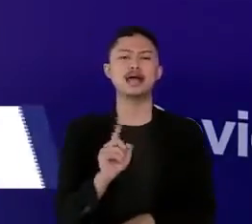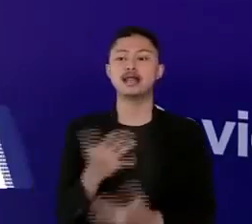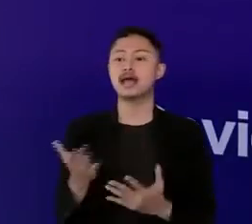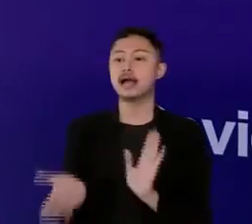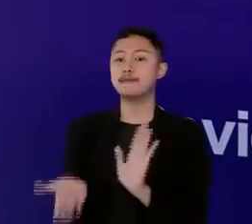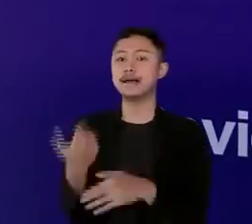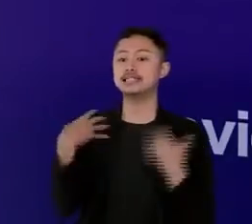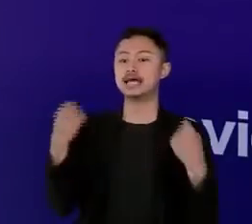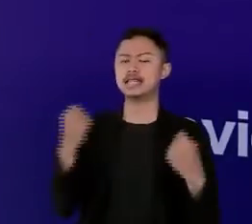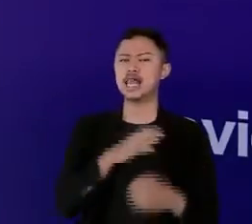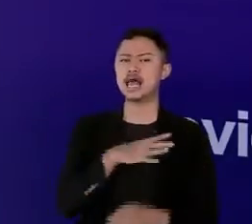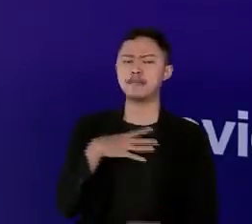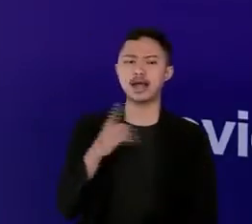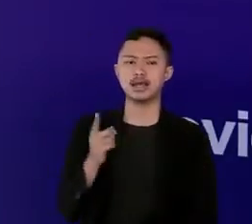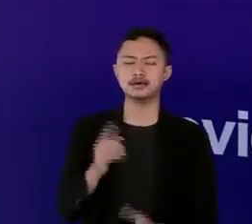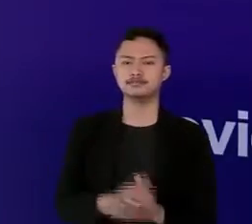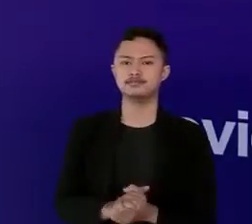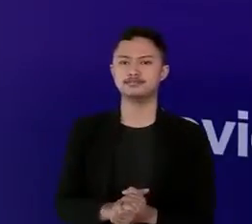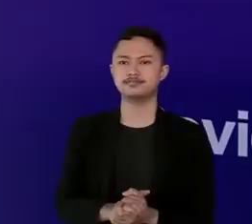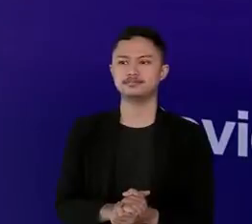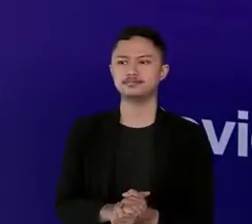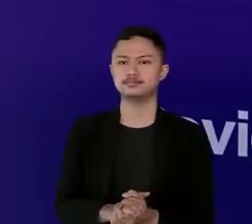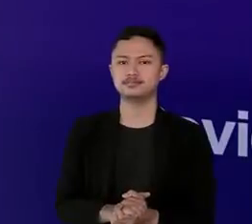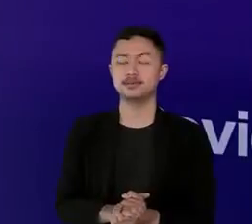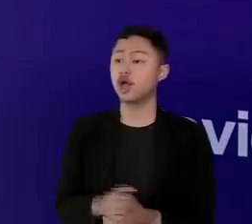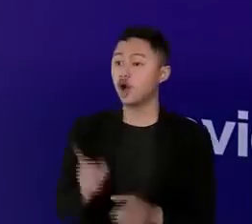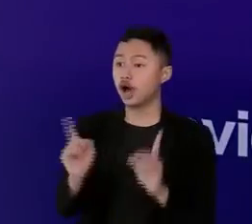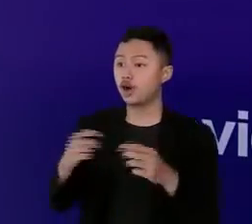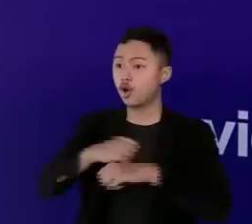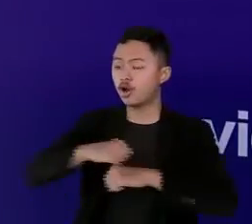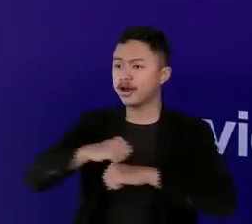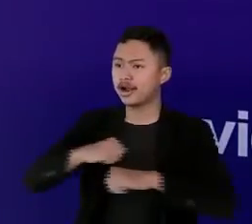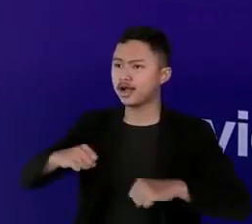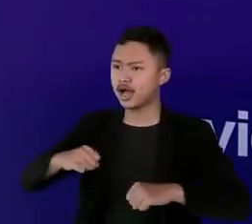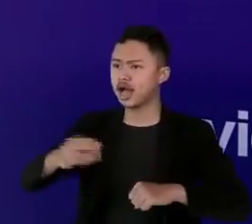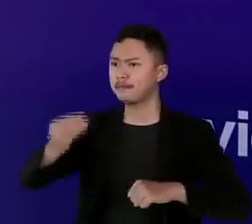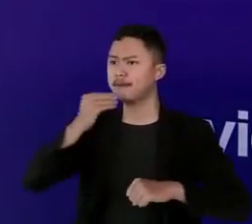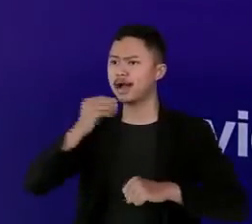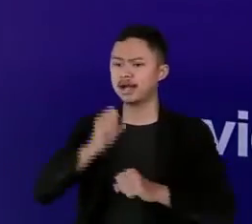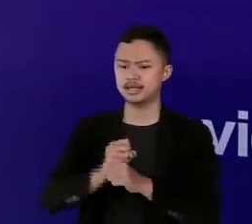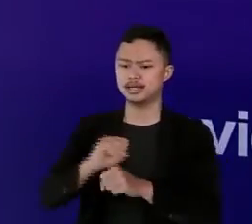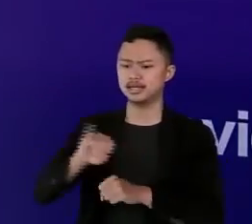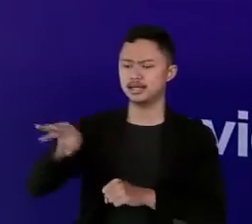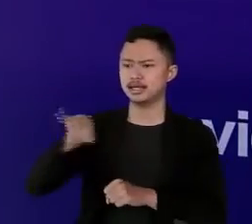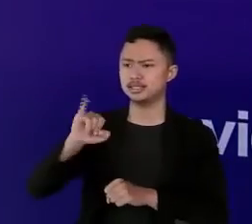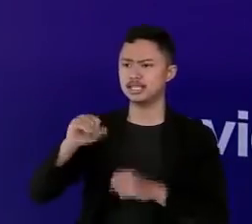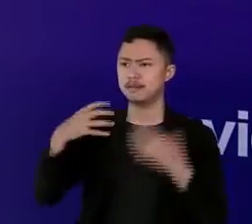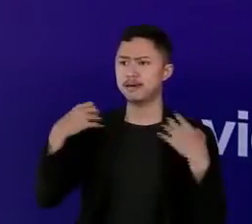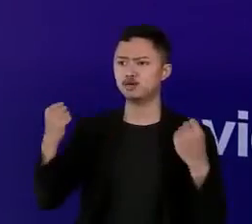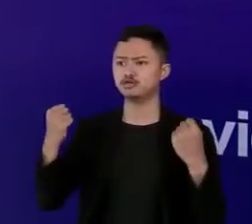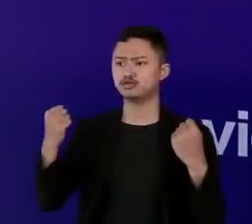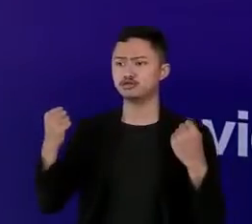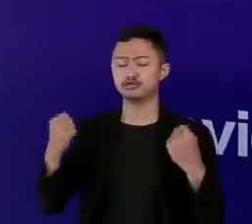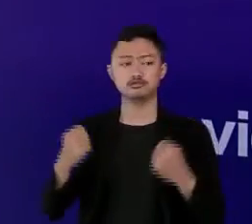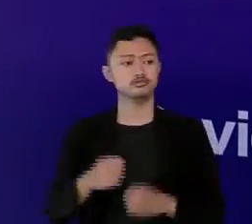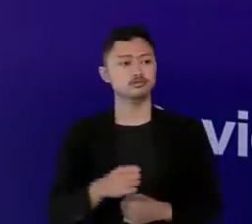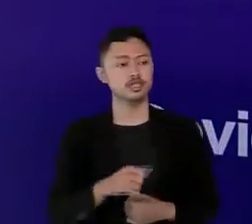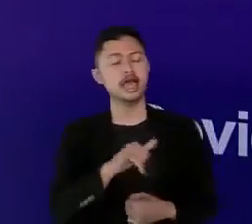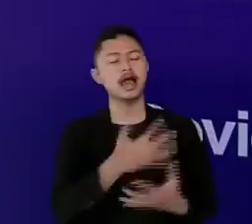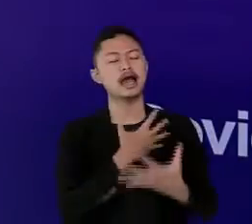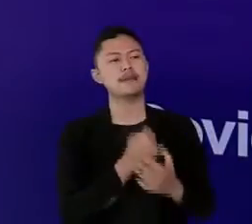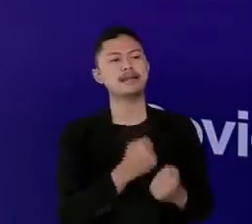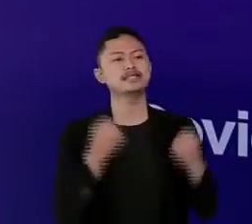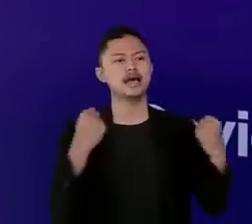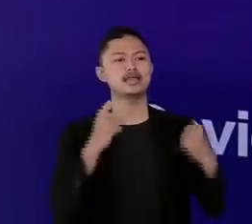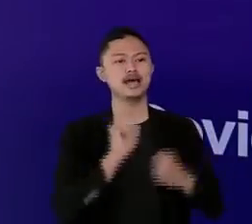Oke bahkan mungkin lebih baik dari dunia kalau memang olahraga dan nutrisinya terjaga ya masih ada harapan Untuk itu masih ada harapan